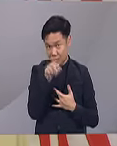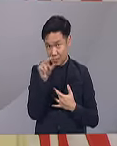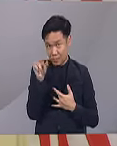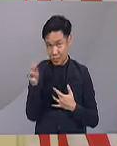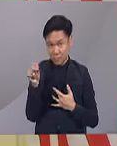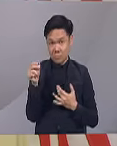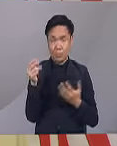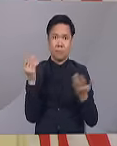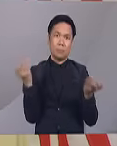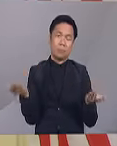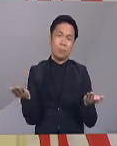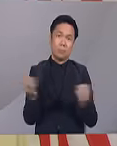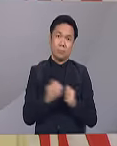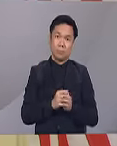daripada